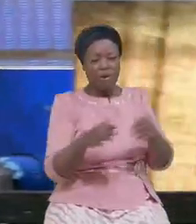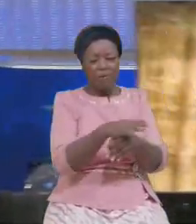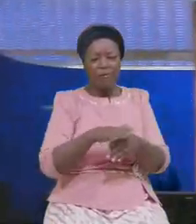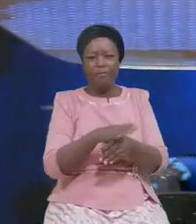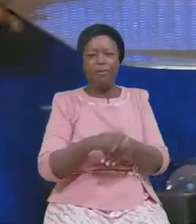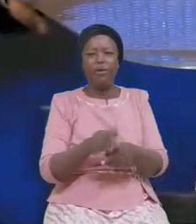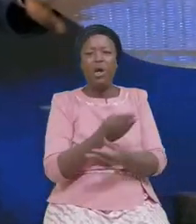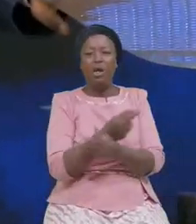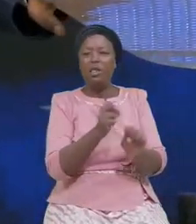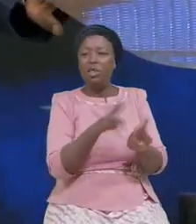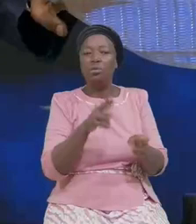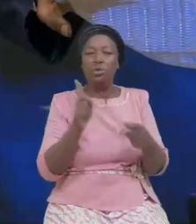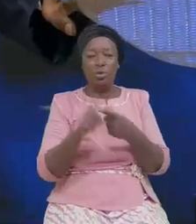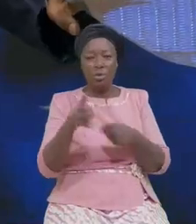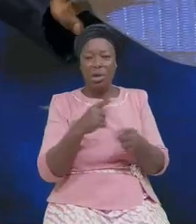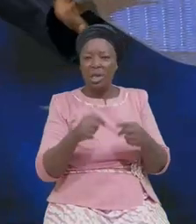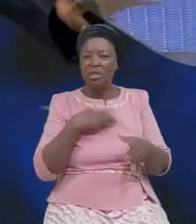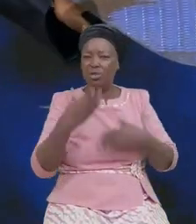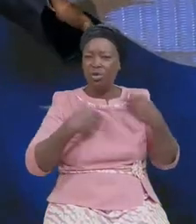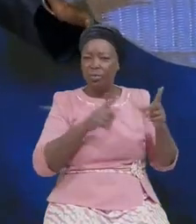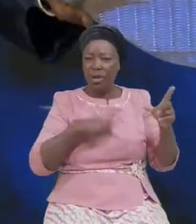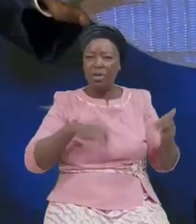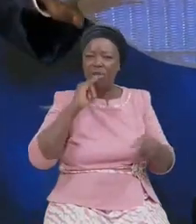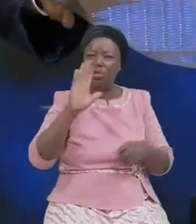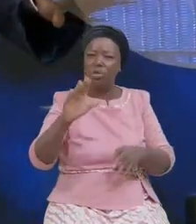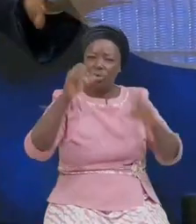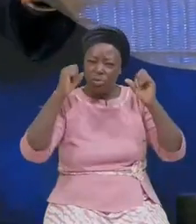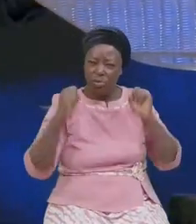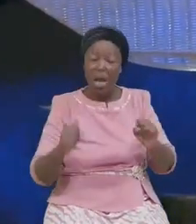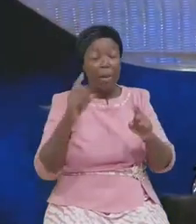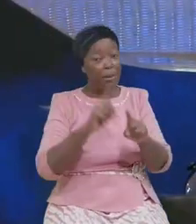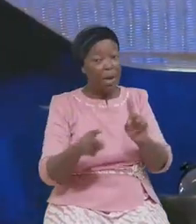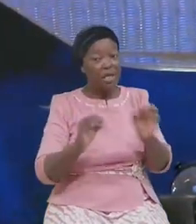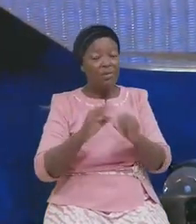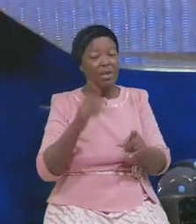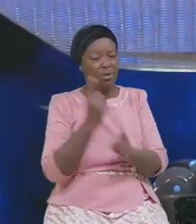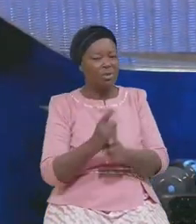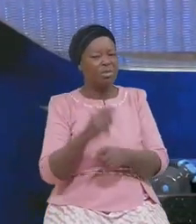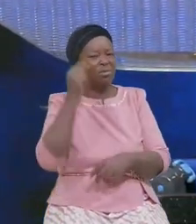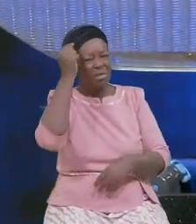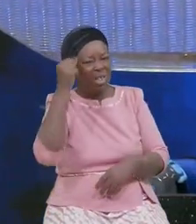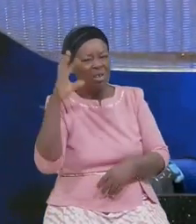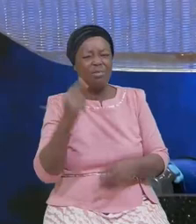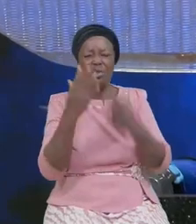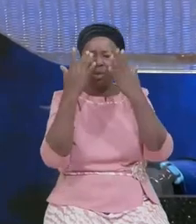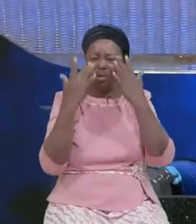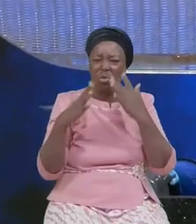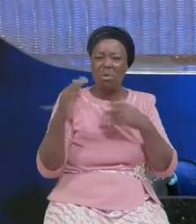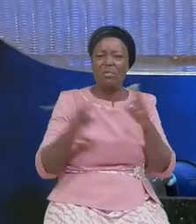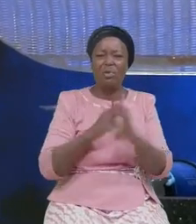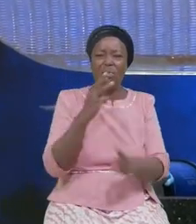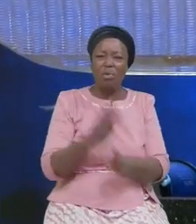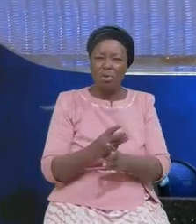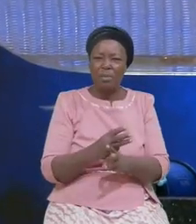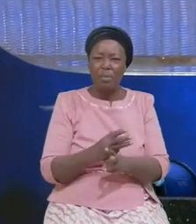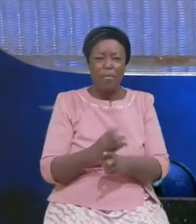rédemption. La joie du Seigneur est votre force. Mais si vous pensez aux tristesses du monde, vous ne serez pas en